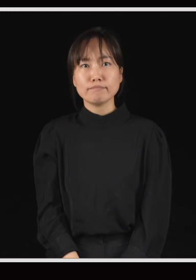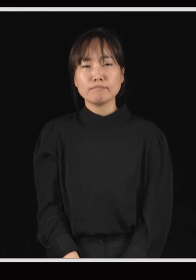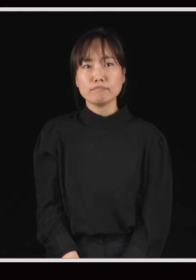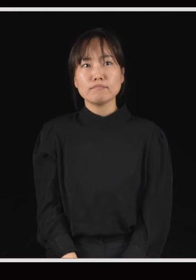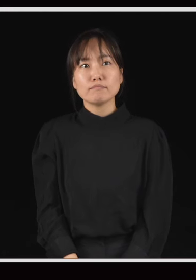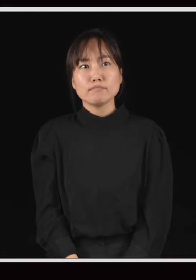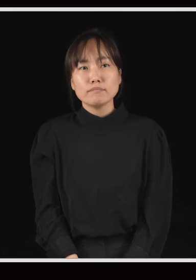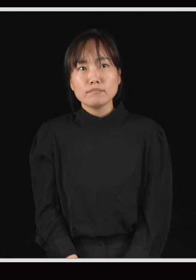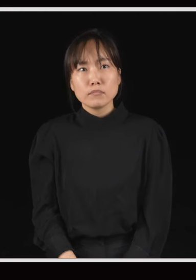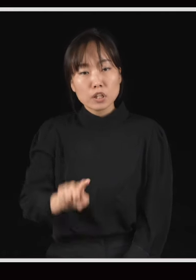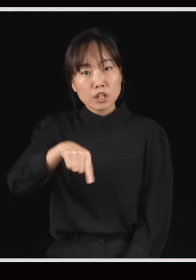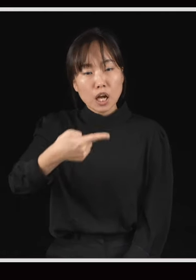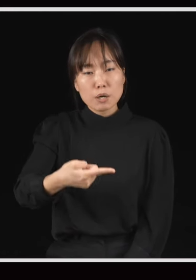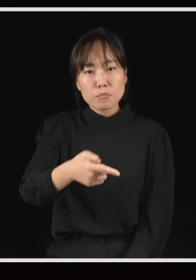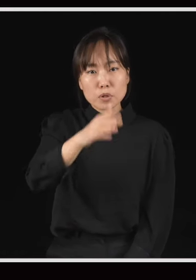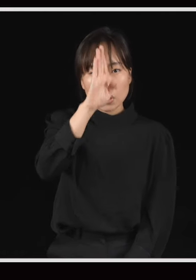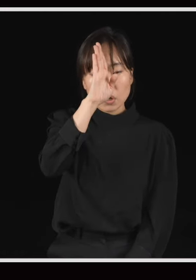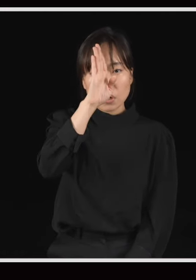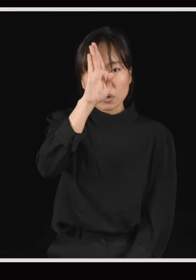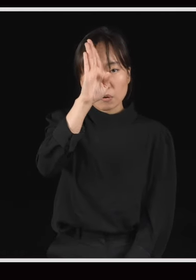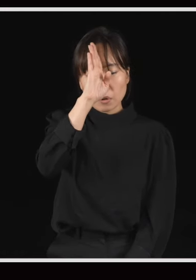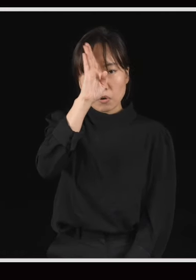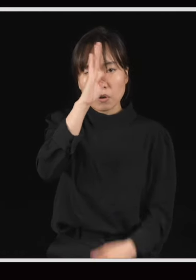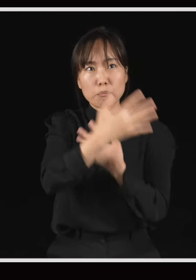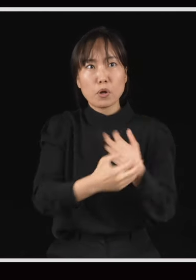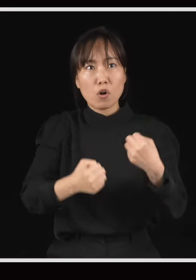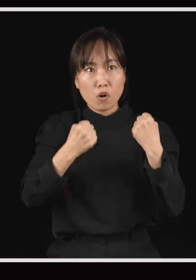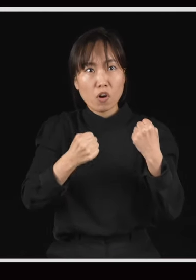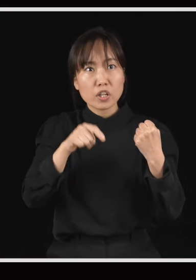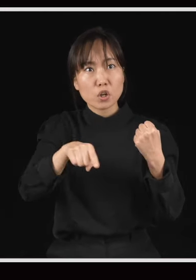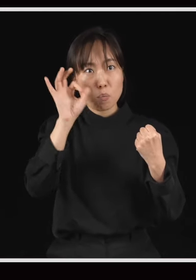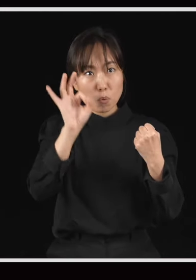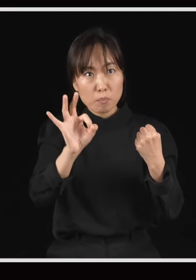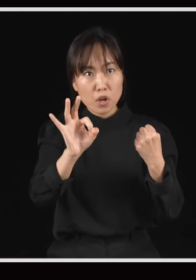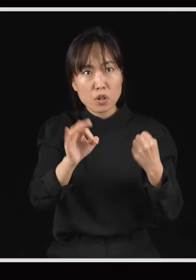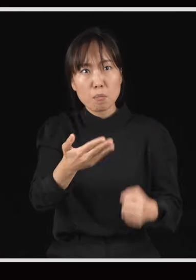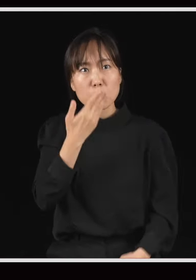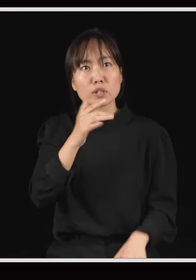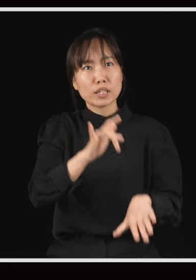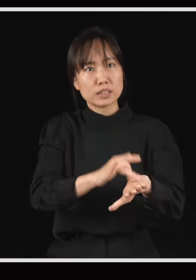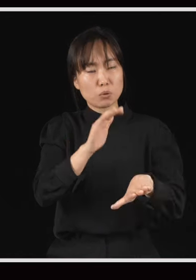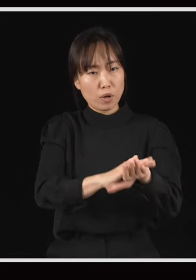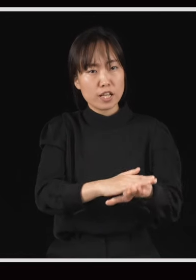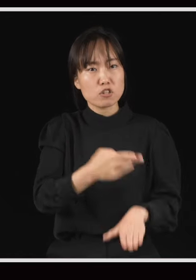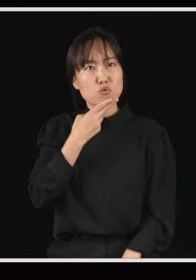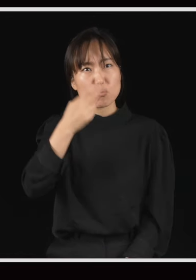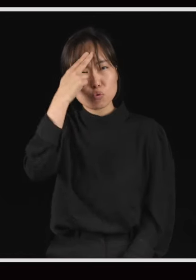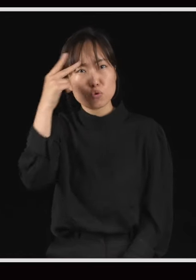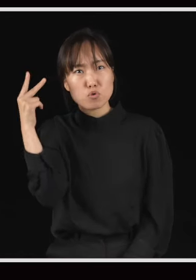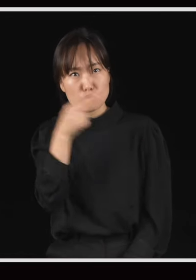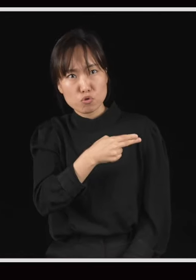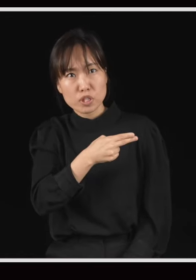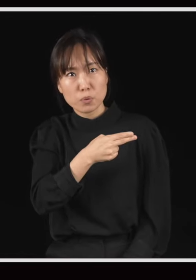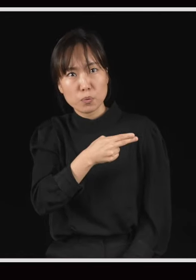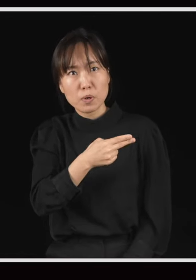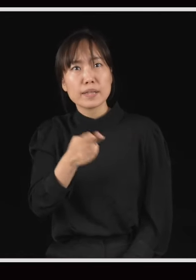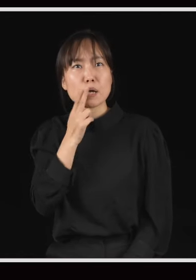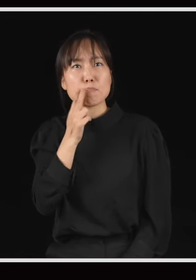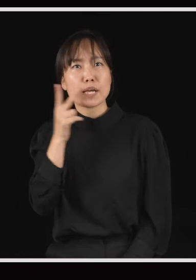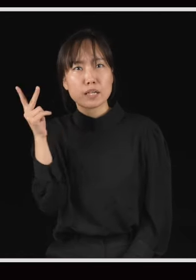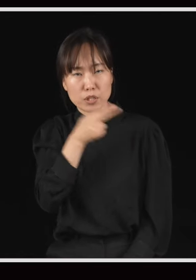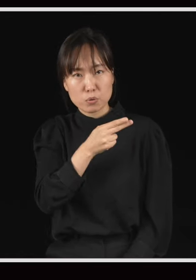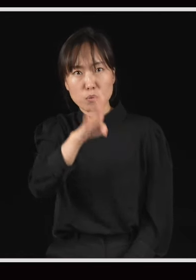똑같습니다. 그리고 건강과 질병에는 식사, 절주, 금연, 예방적 의료 사용, 그리고 나서 다시 나에게